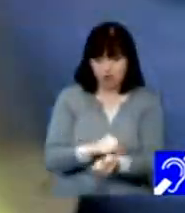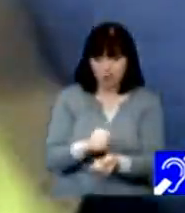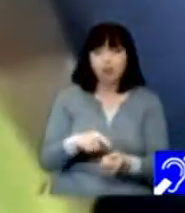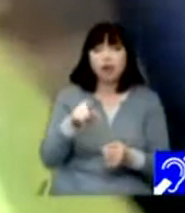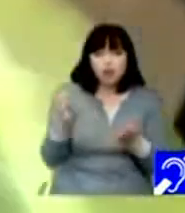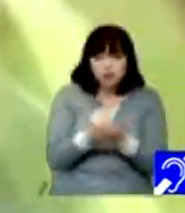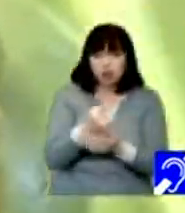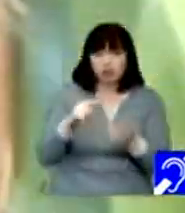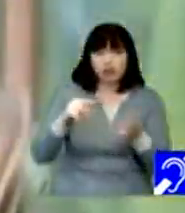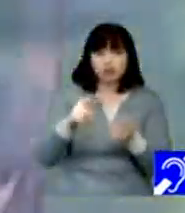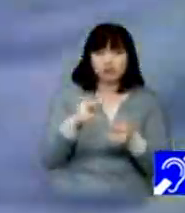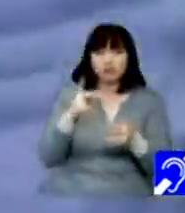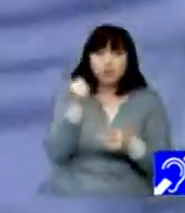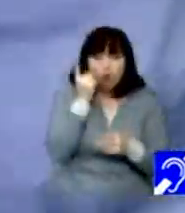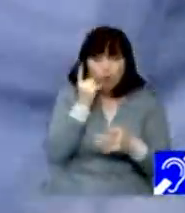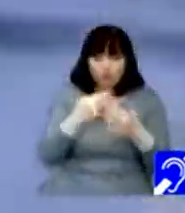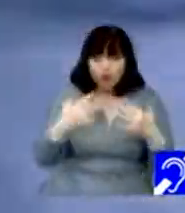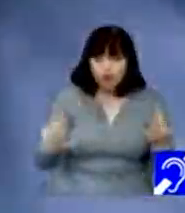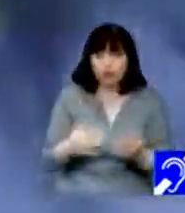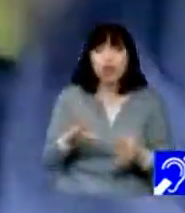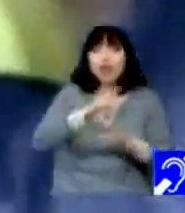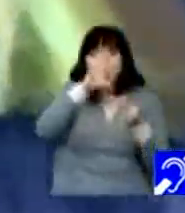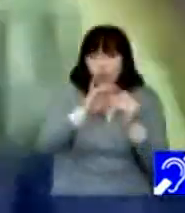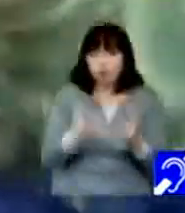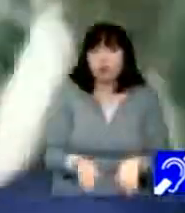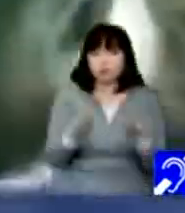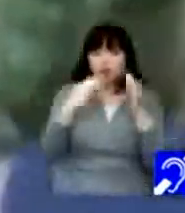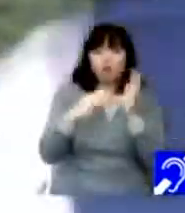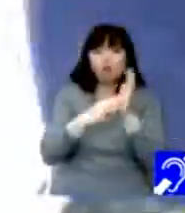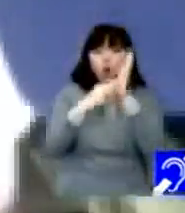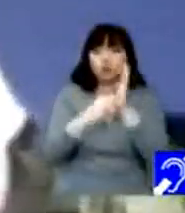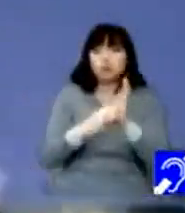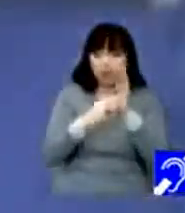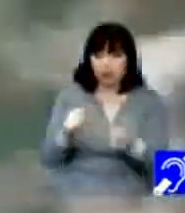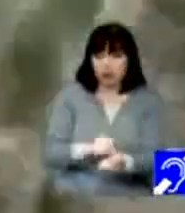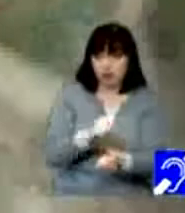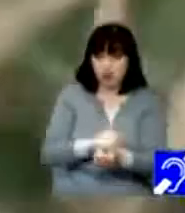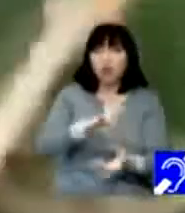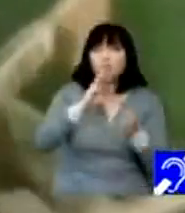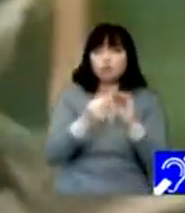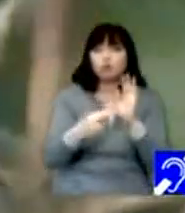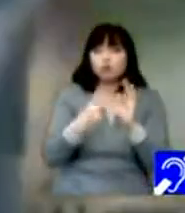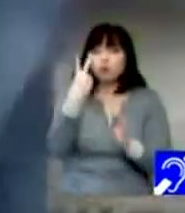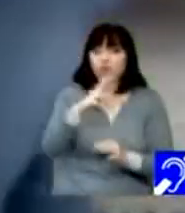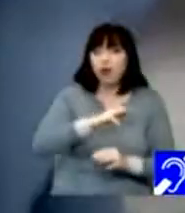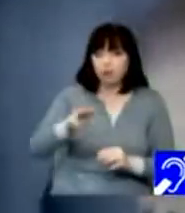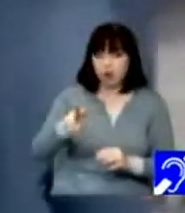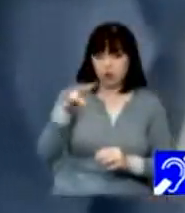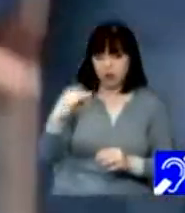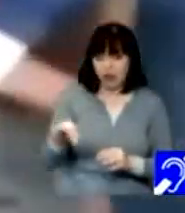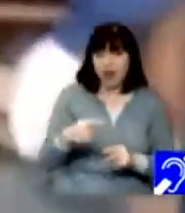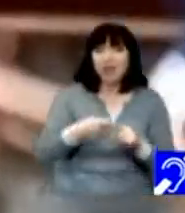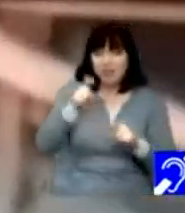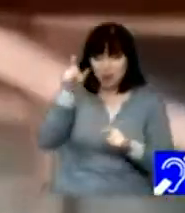găsit cartușe și telefoane mobile. În total au fost ridicate 8 kg de droguri în valoare de 2 milioane de lei. Suspectul